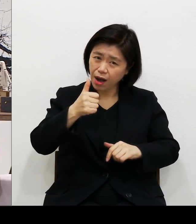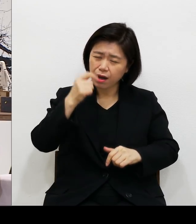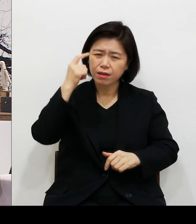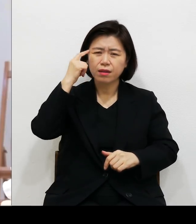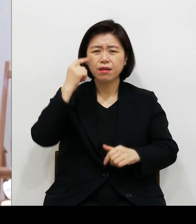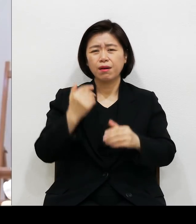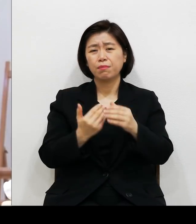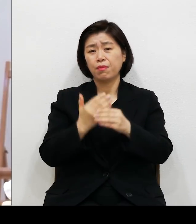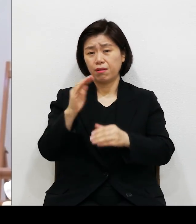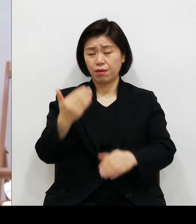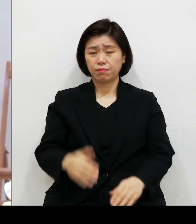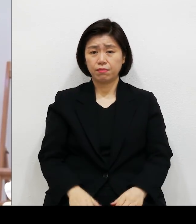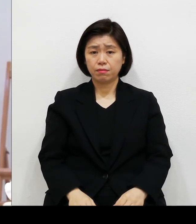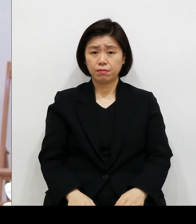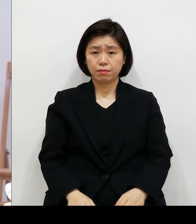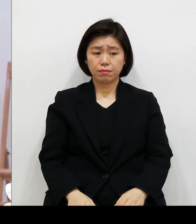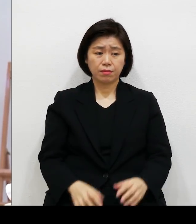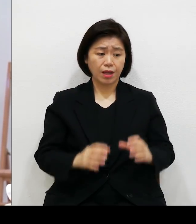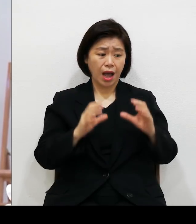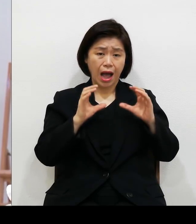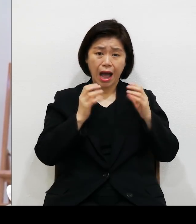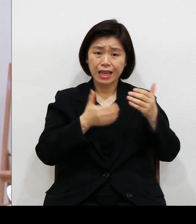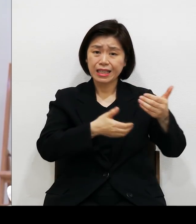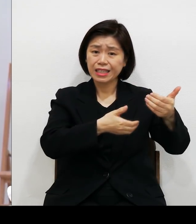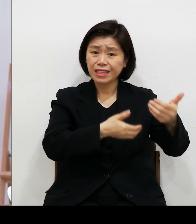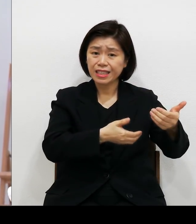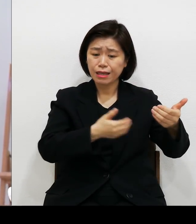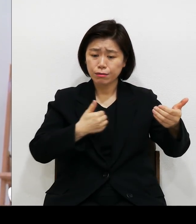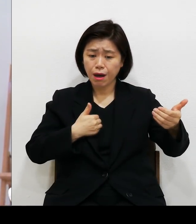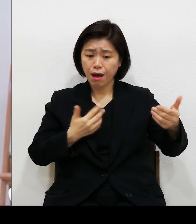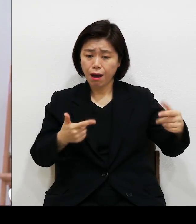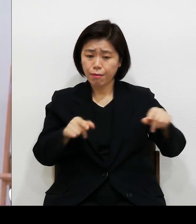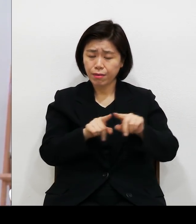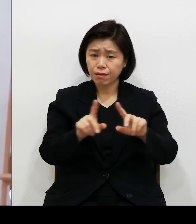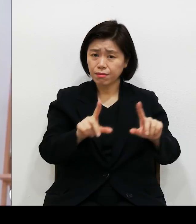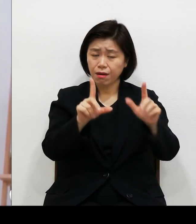거예요. 이 아이가 나랑 있으면 굶어 죽겠구나. 이러다가 이 아이가 아프면